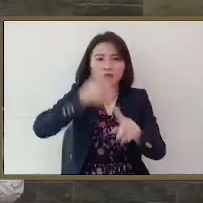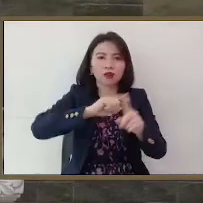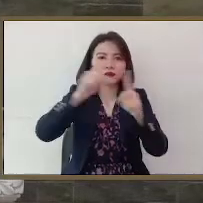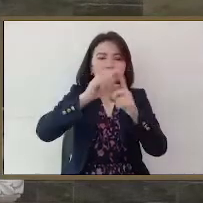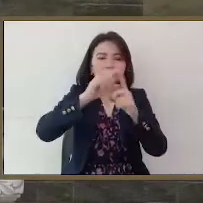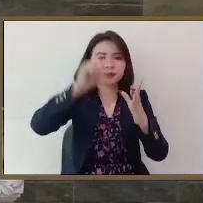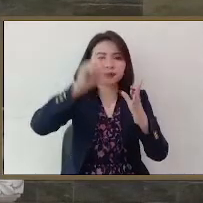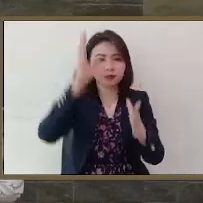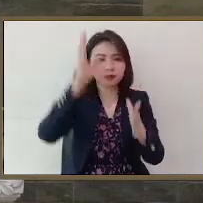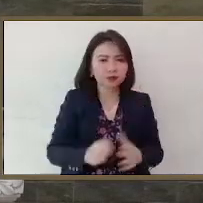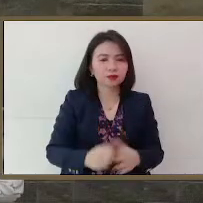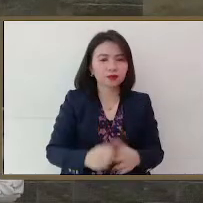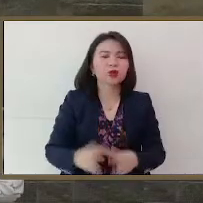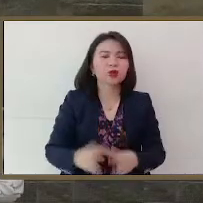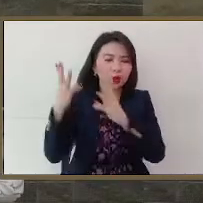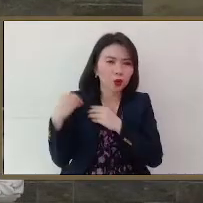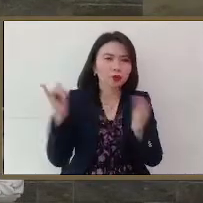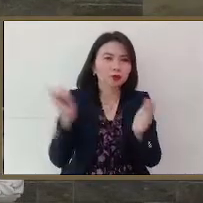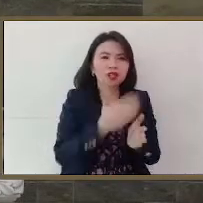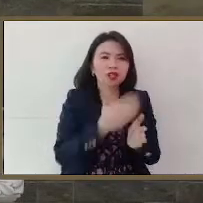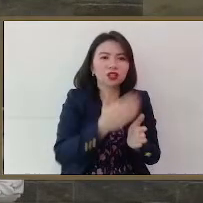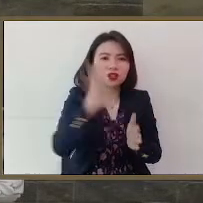Naway masumpungan nyo, mga kapatid,